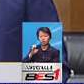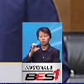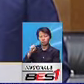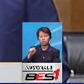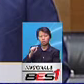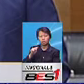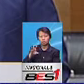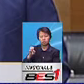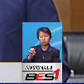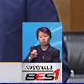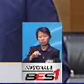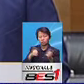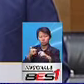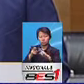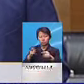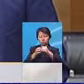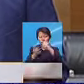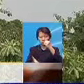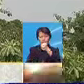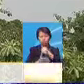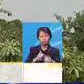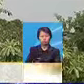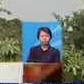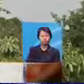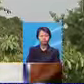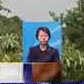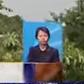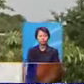lembaga tabung angkatan tentera dan syarikat subsidiarinya.